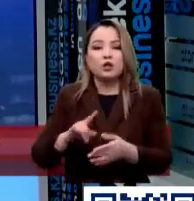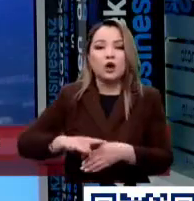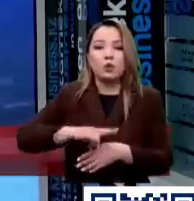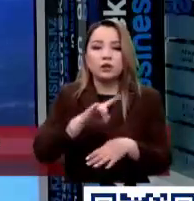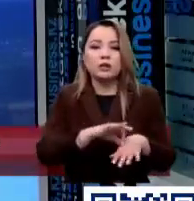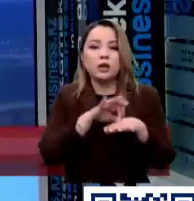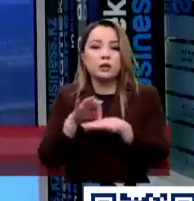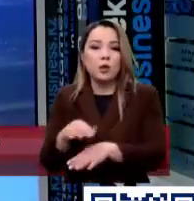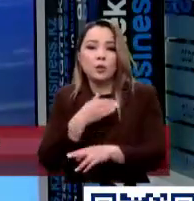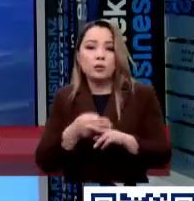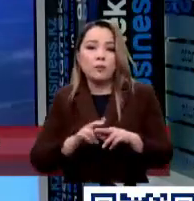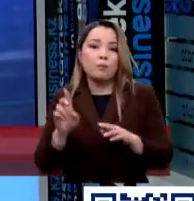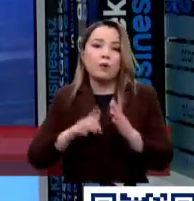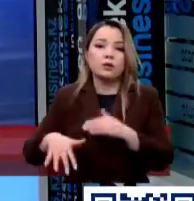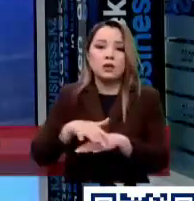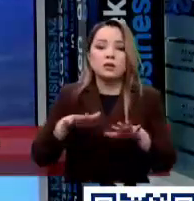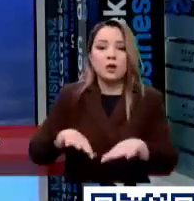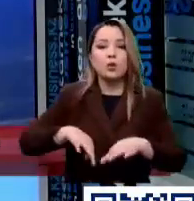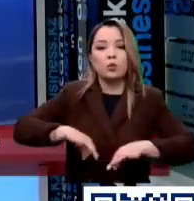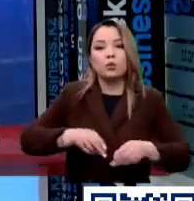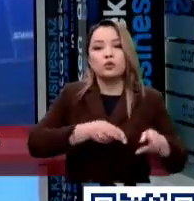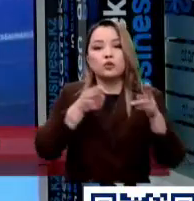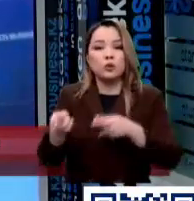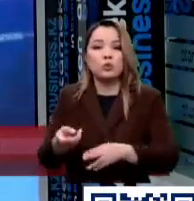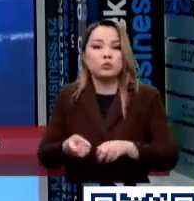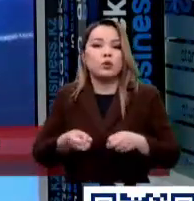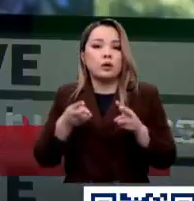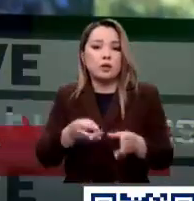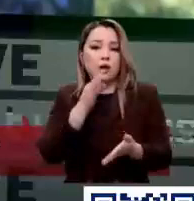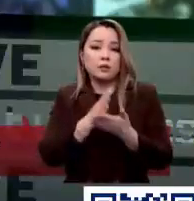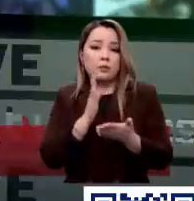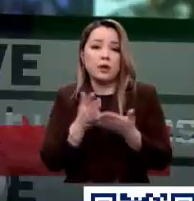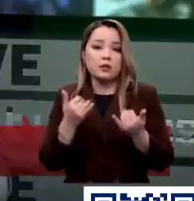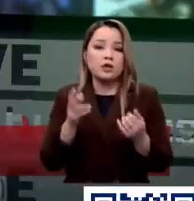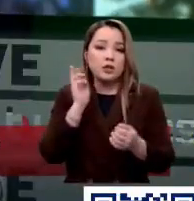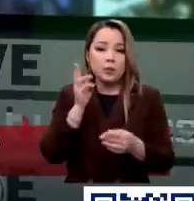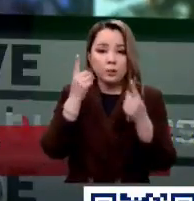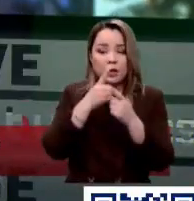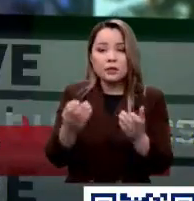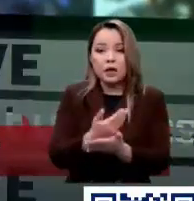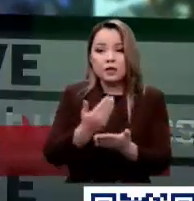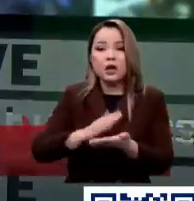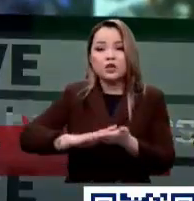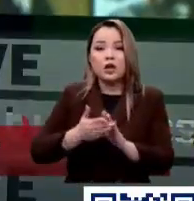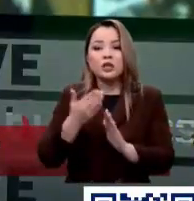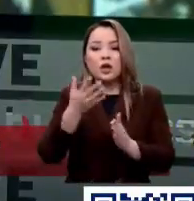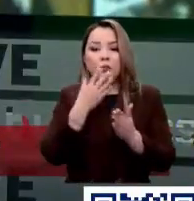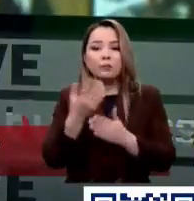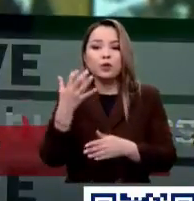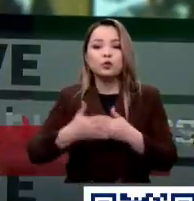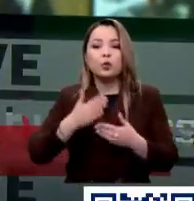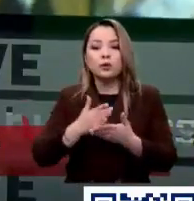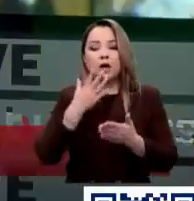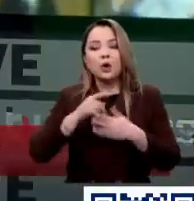ойда. Бірақ батыс жаққа көлікпен жетудің өзі қауіпті болып тұр. Дипломаттардың мәліметінше қазіргі сәтте 500-ге жуық